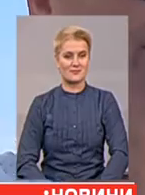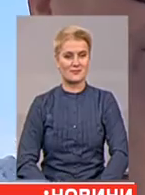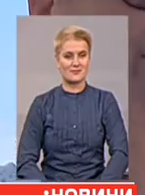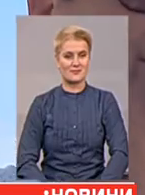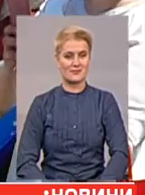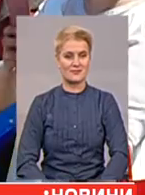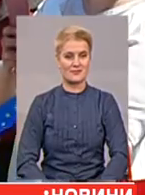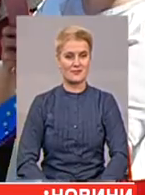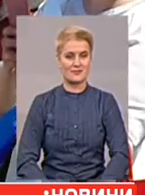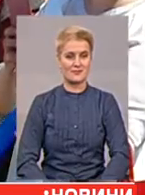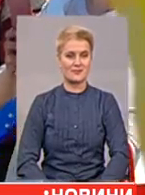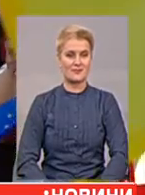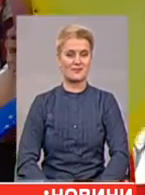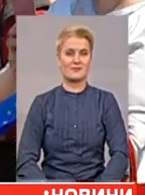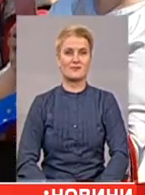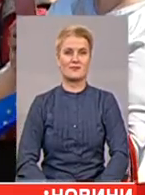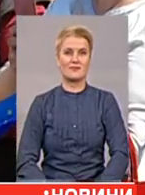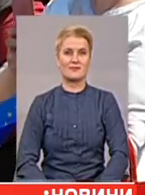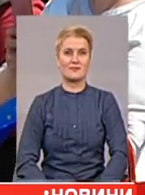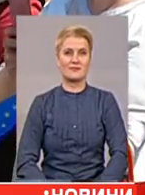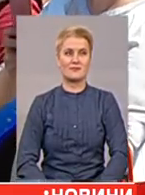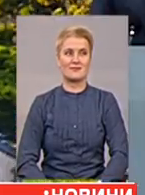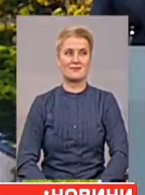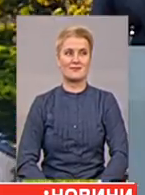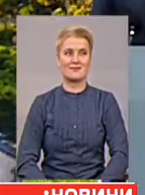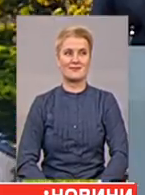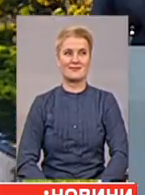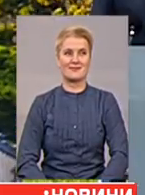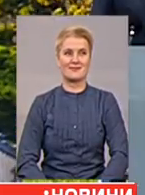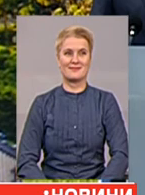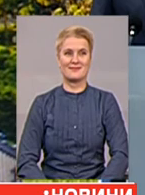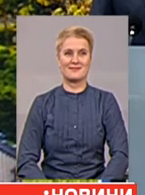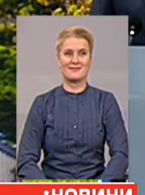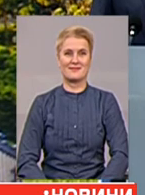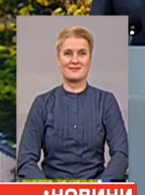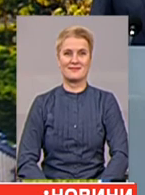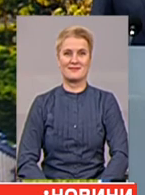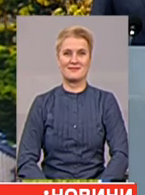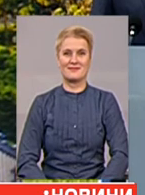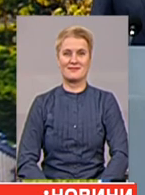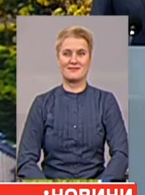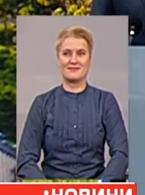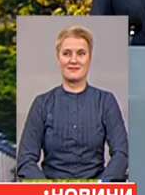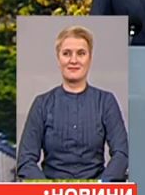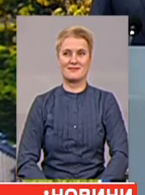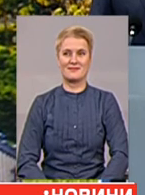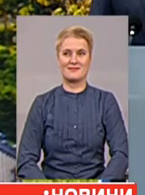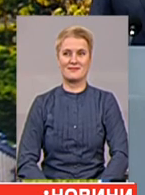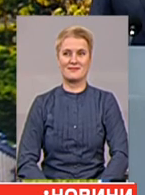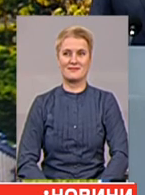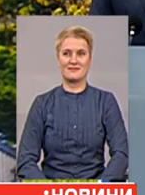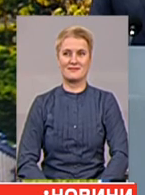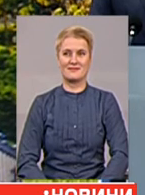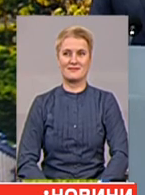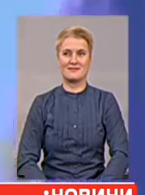візова бюрократія, адміністративна затяж, а не істота. А сквілий вікенд в Братиславі, або шалка каві в